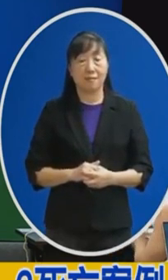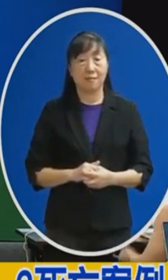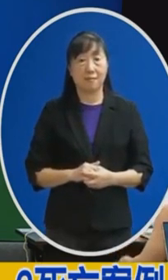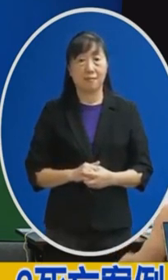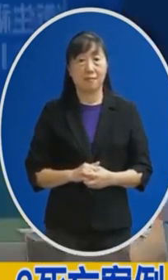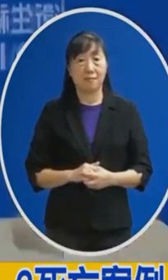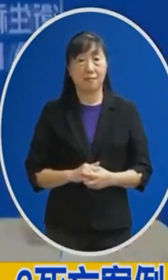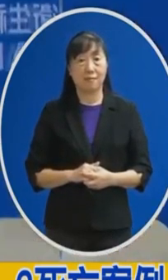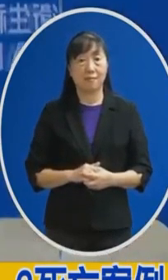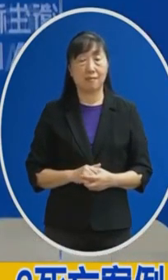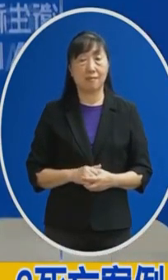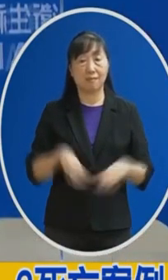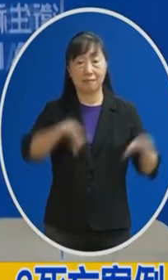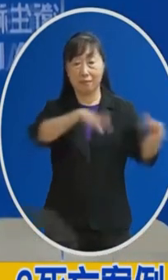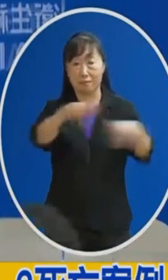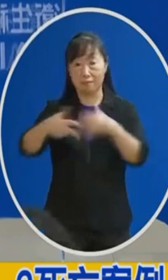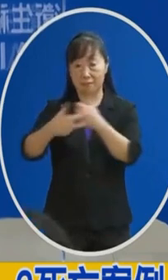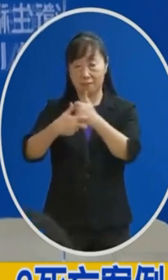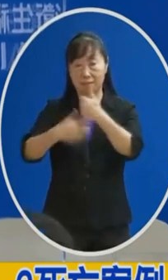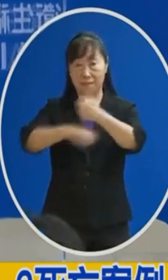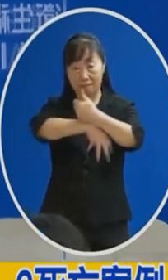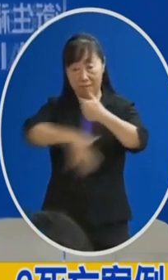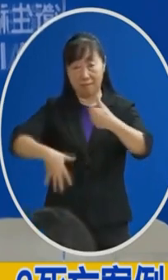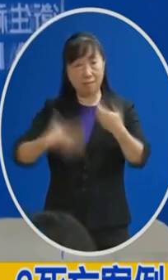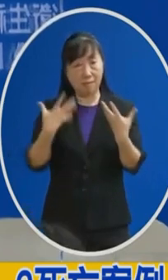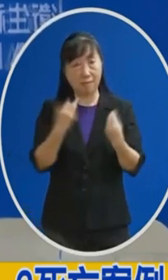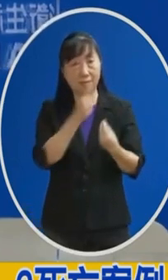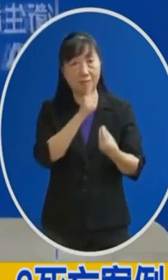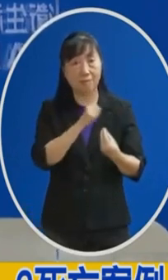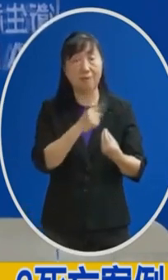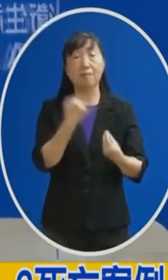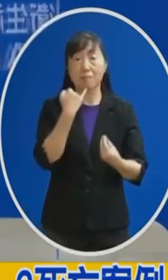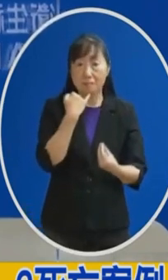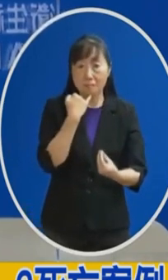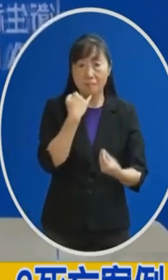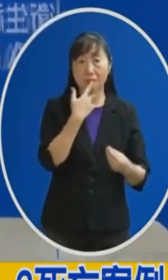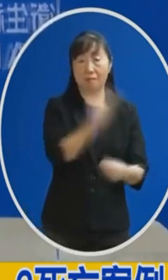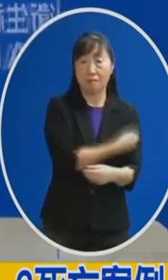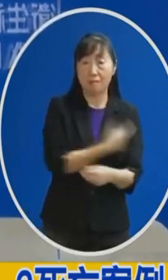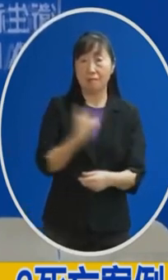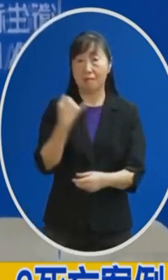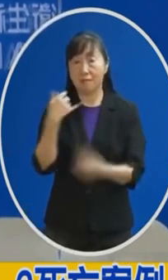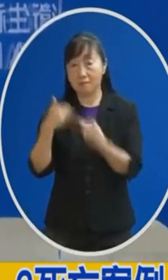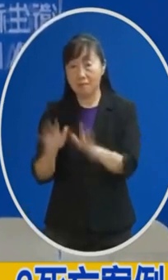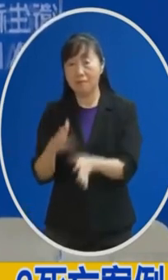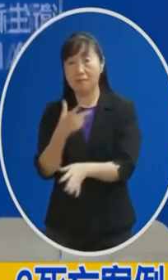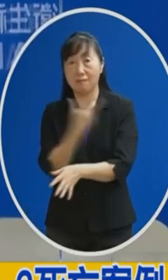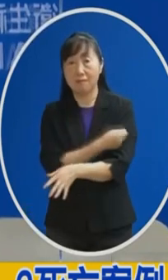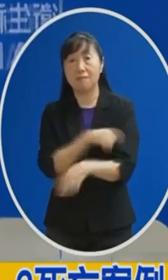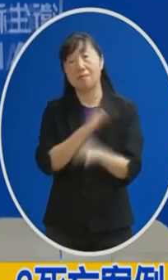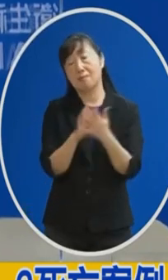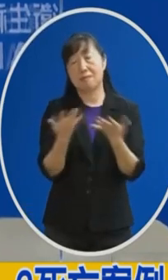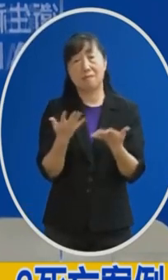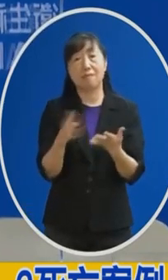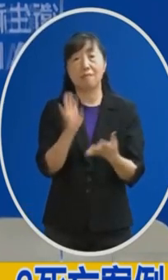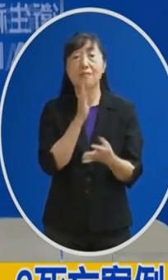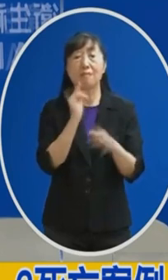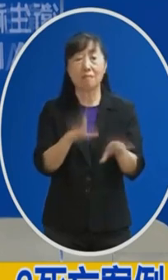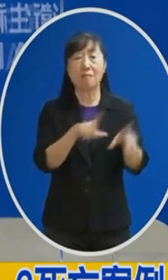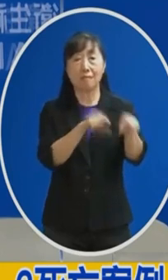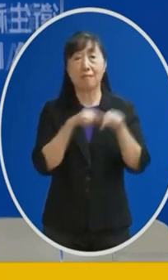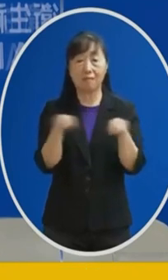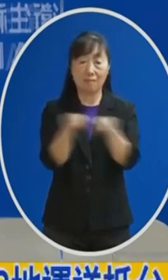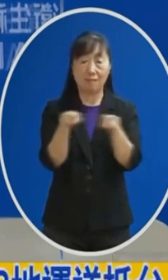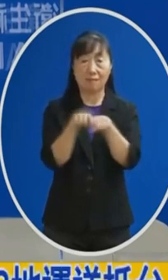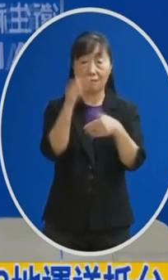世卫没有建议不能混打，也没有建议可以混打，所以世卫的建议基本上就是说，还是按照目前一般标准